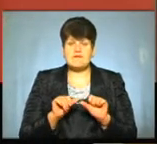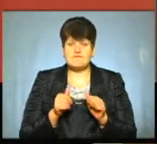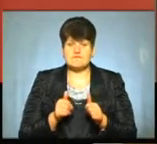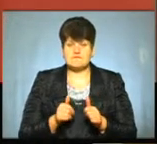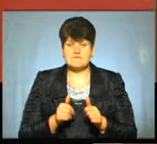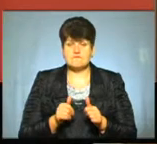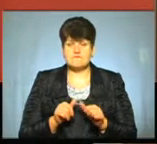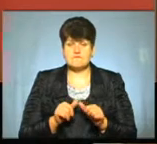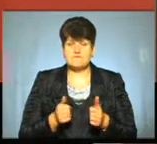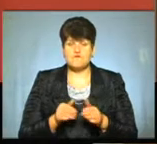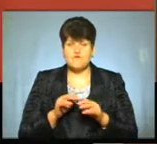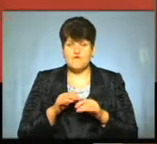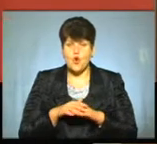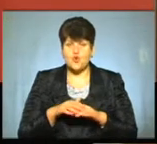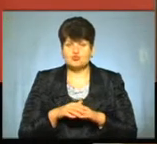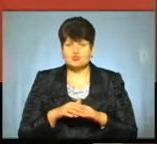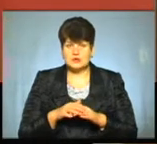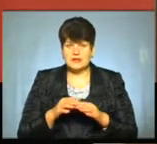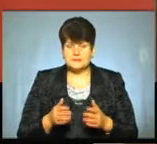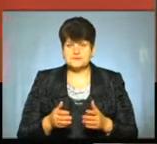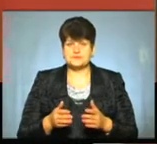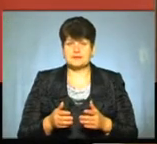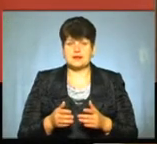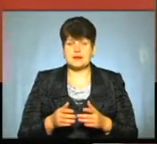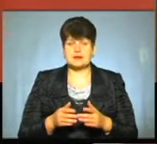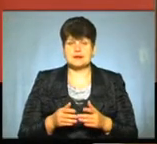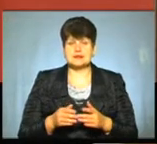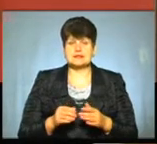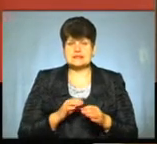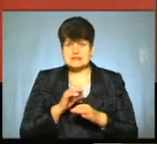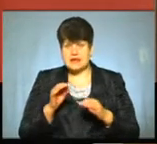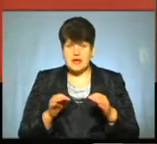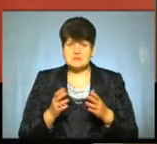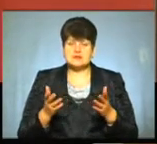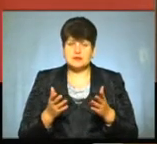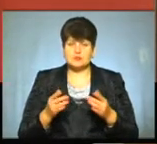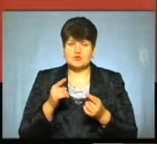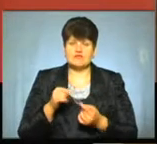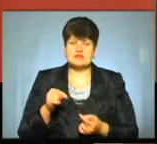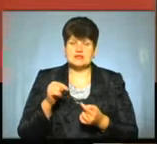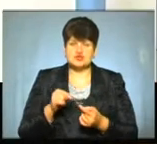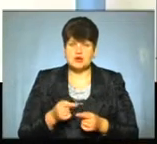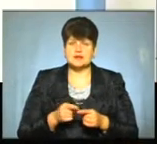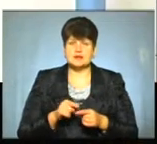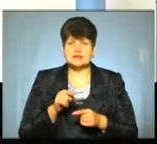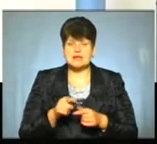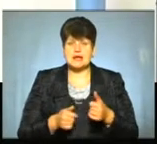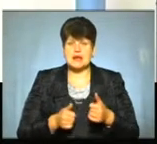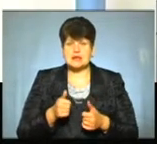це формули, це відповідні механізми, схеми, за якими буде визначатися